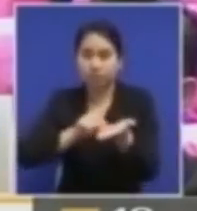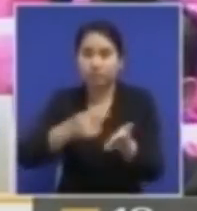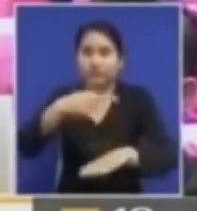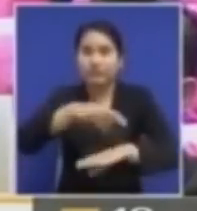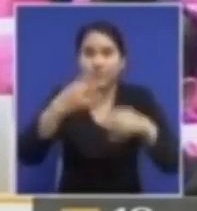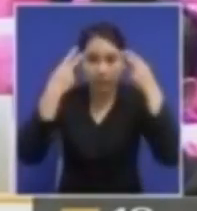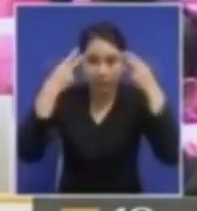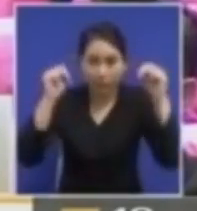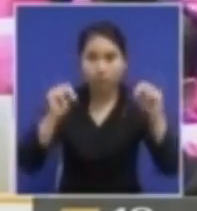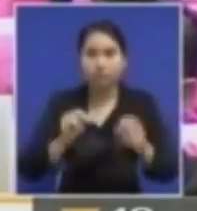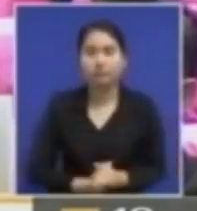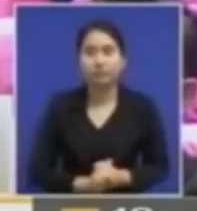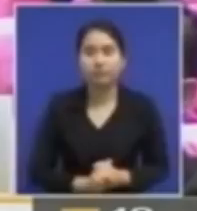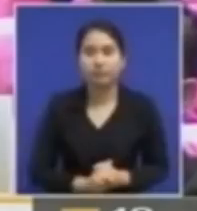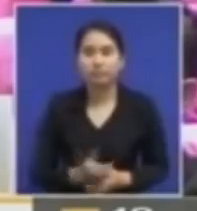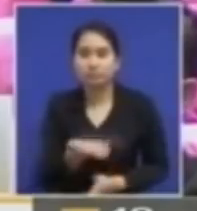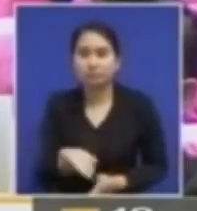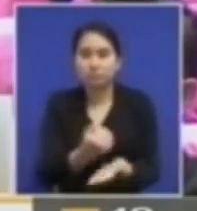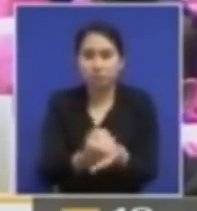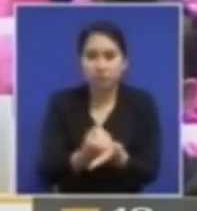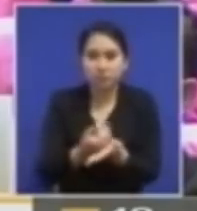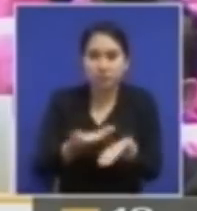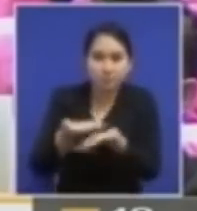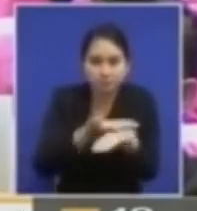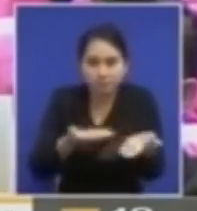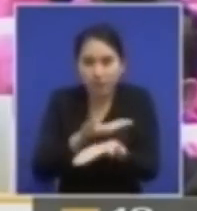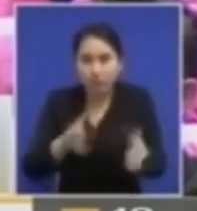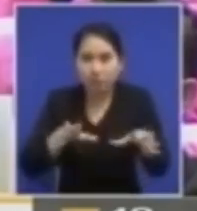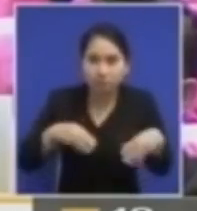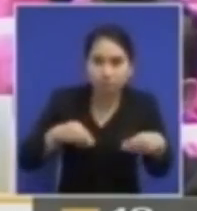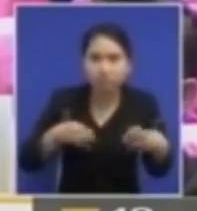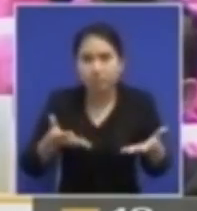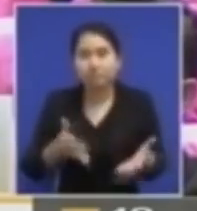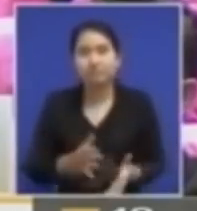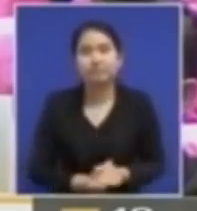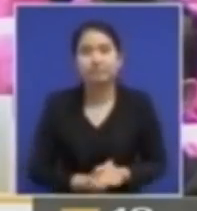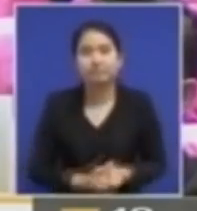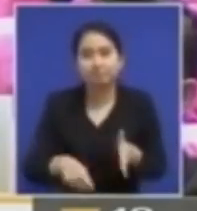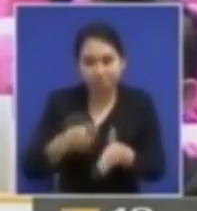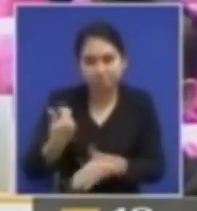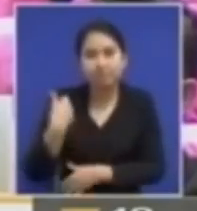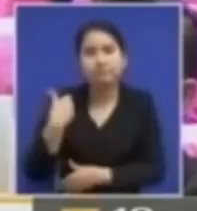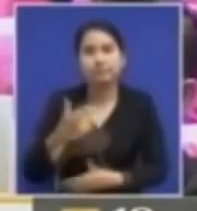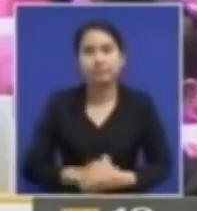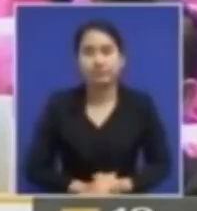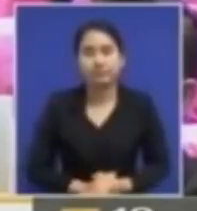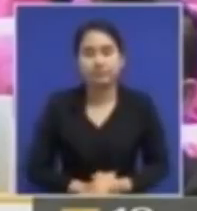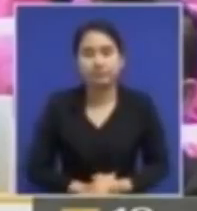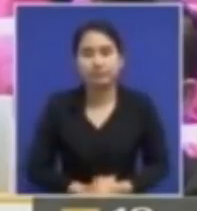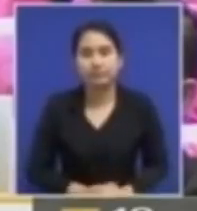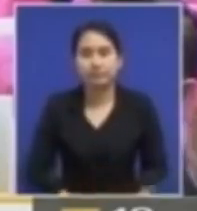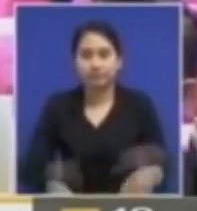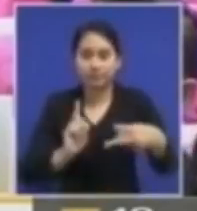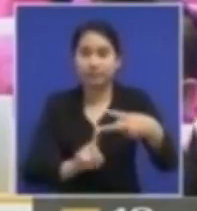งนี้ได้ช่วยการพิจารณาจะให้ความเห็นชอบหรือไม่อย่างไรก็ขึ้นกับเหตุกับผลท่านที่สองจากพร